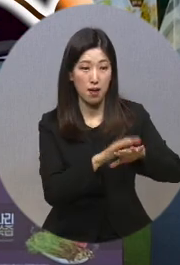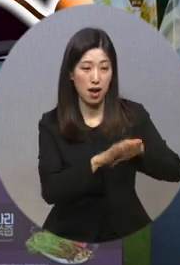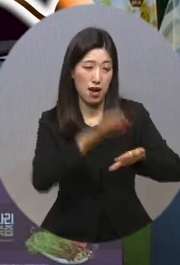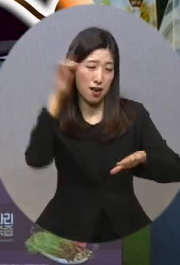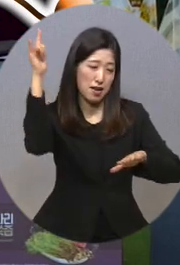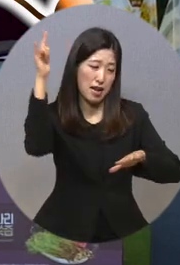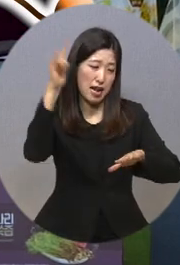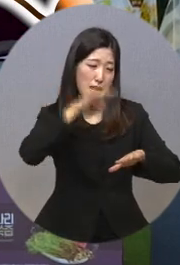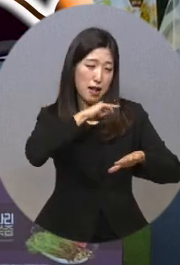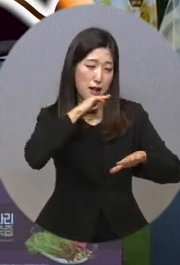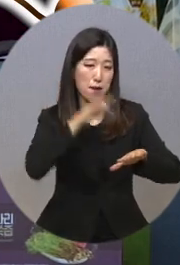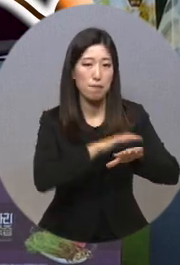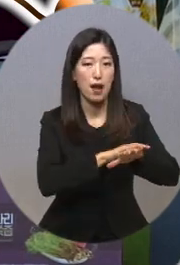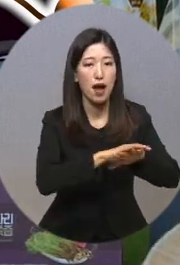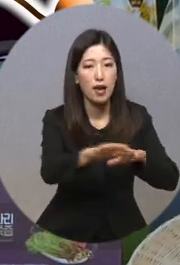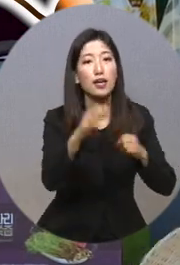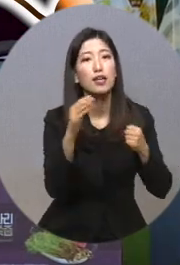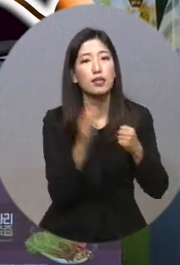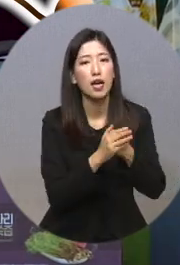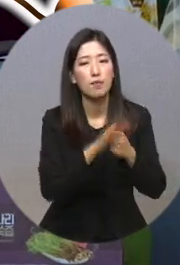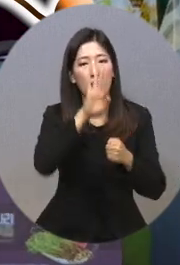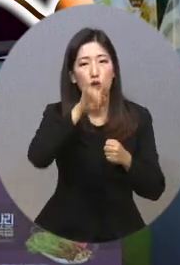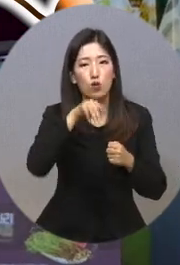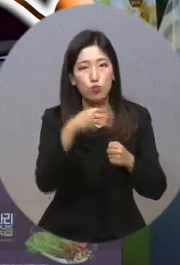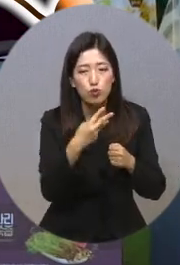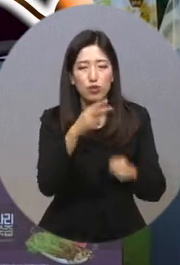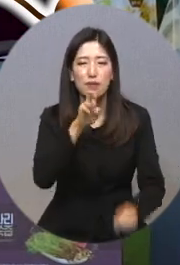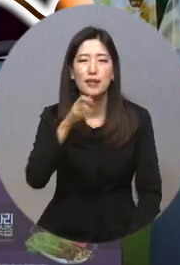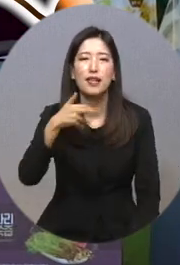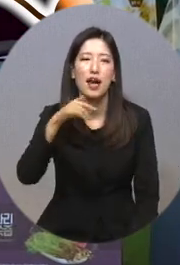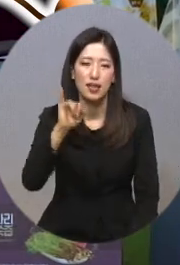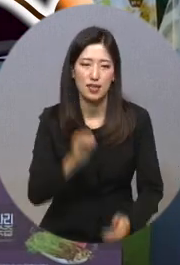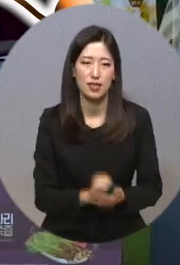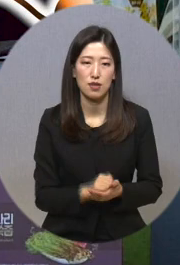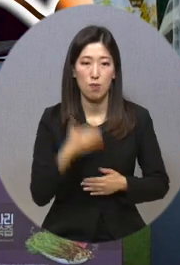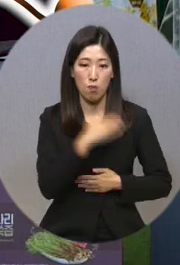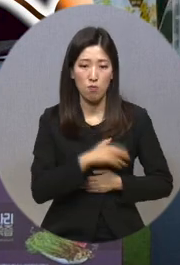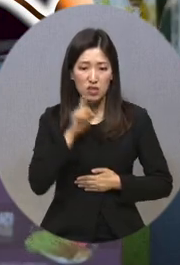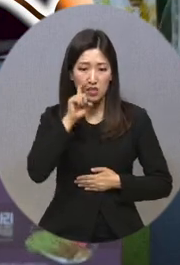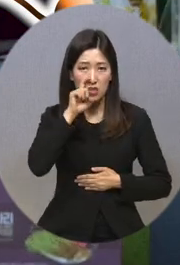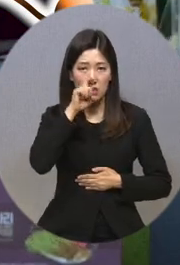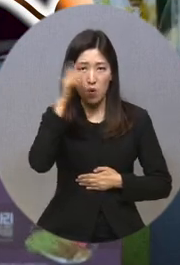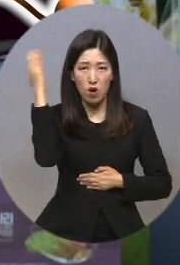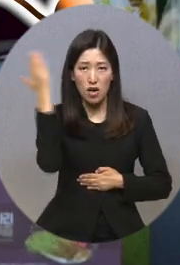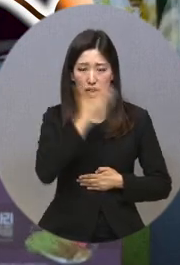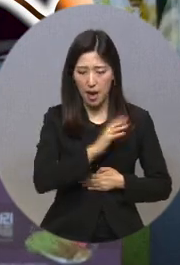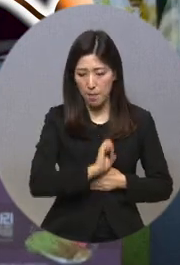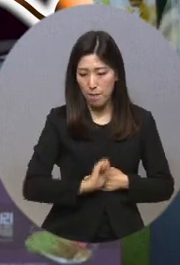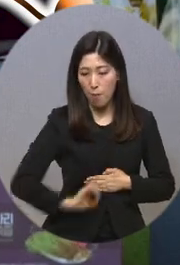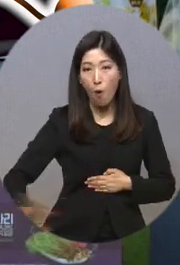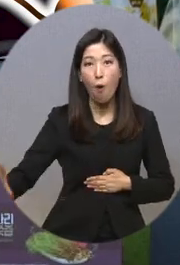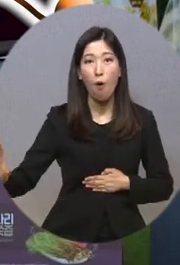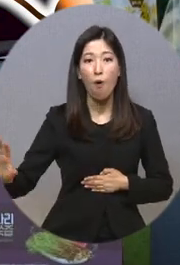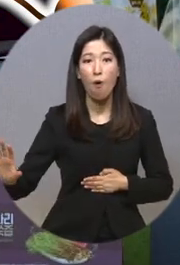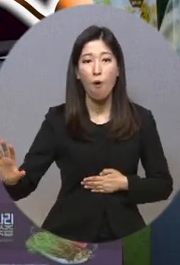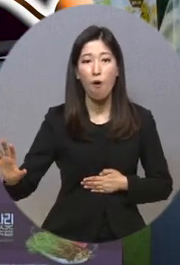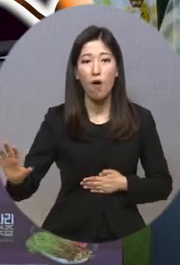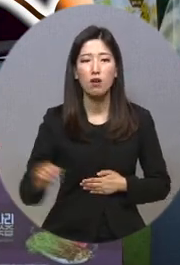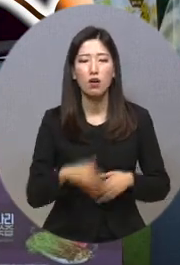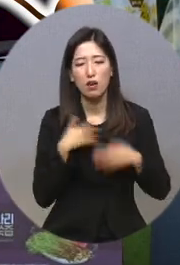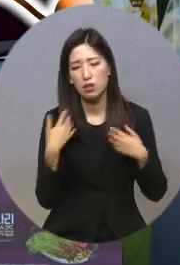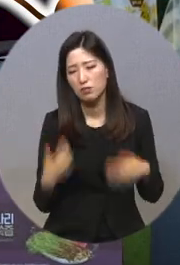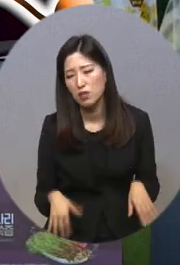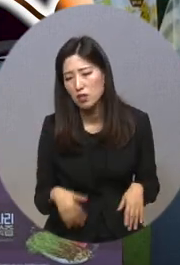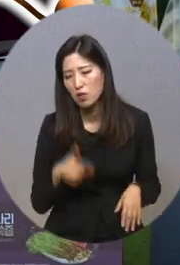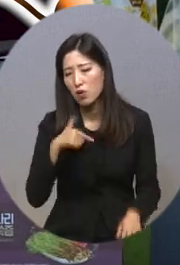것처럼 빨갛다 그래서 불미나리라고 이름이었고요. 해독 정화작용이 굉장히 탁월한 식물로서 자꾸 피곤하고 광